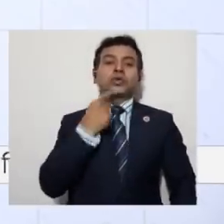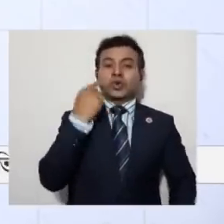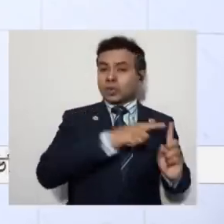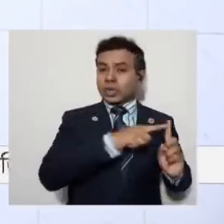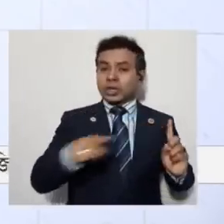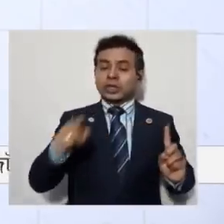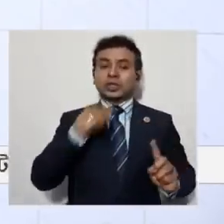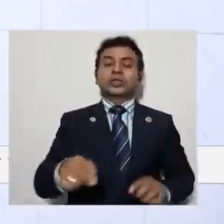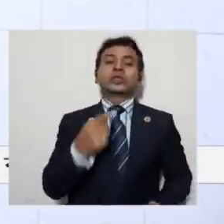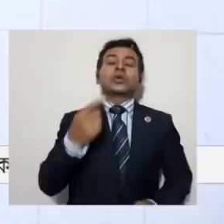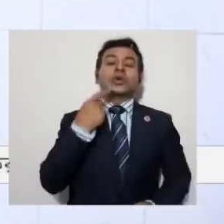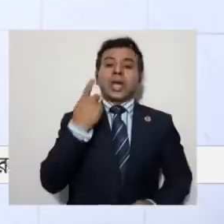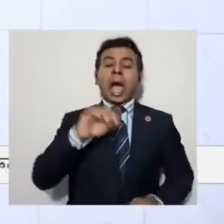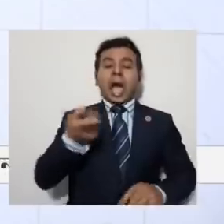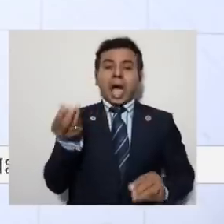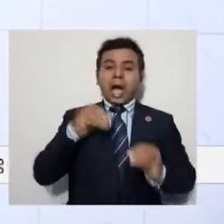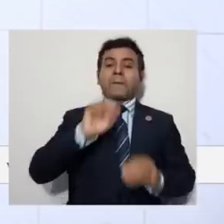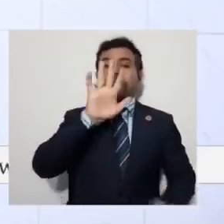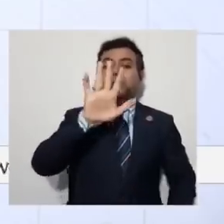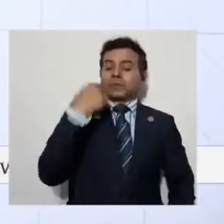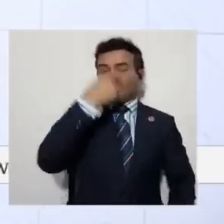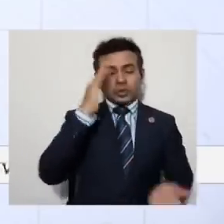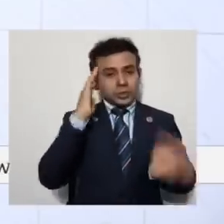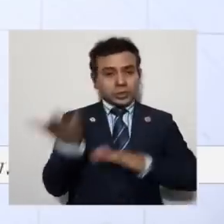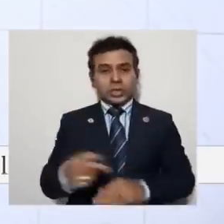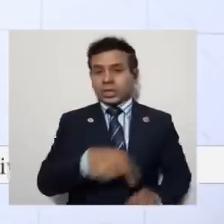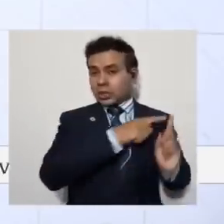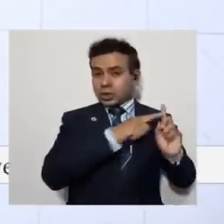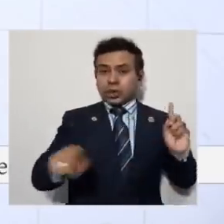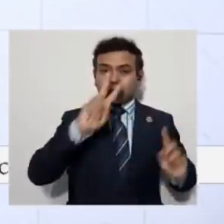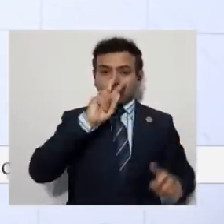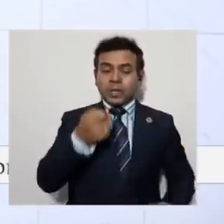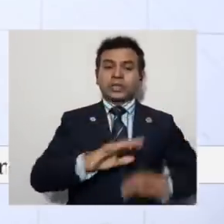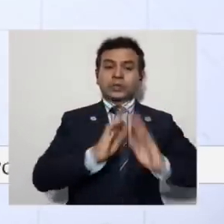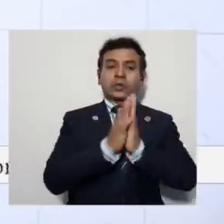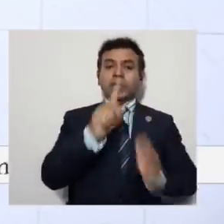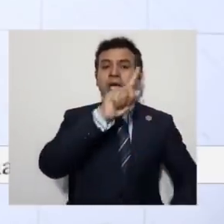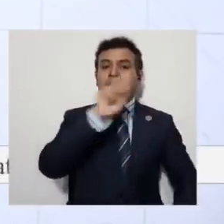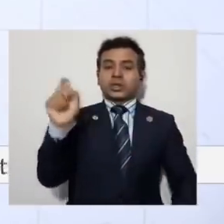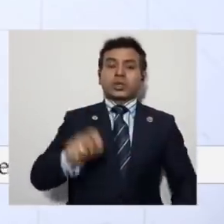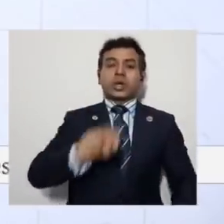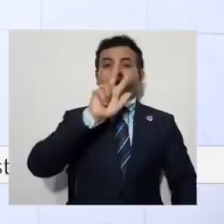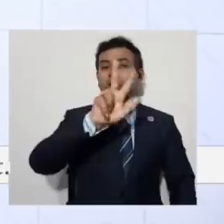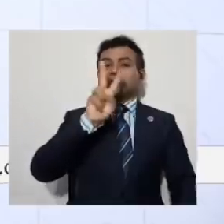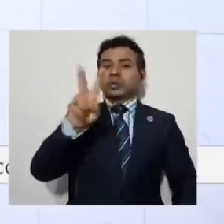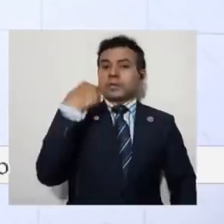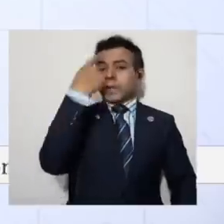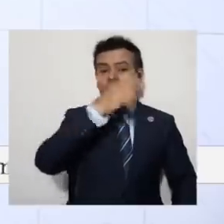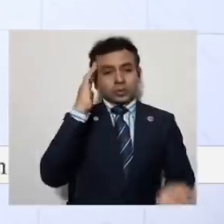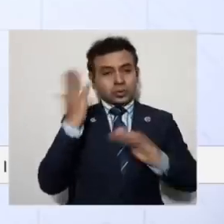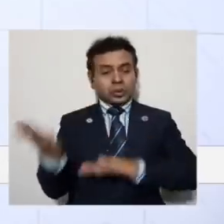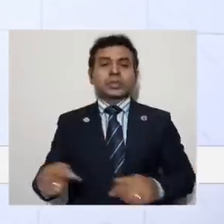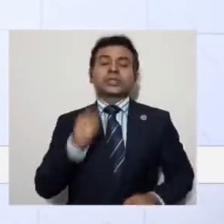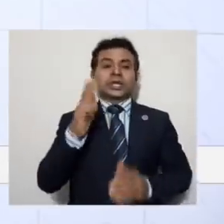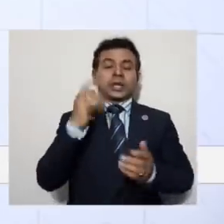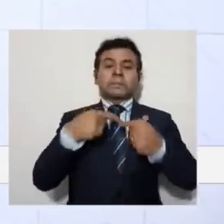10,143 জন। গত 24 ঘন্টায় আরও 5 জন মৃত্যুবরণ করেছেন, এবং এ পর্যন্ত আমাদের